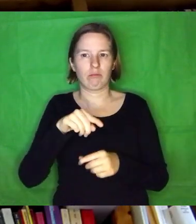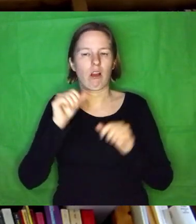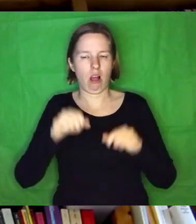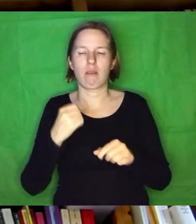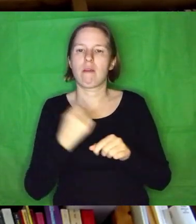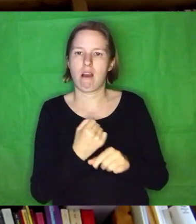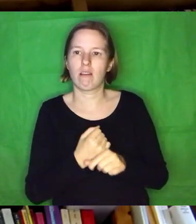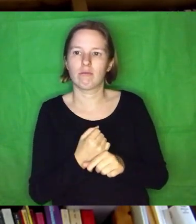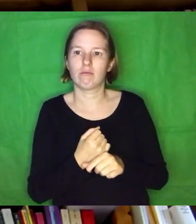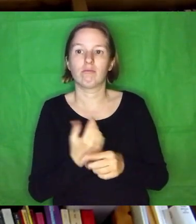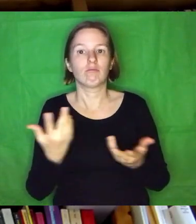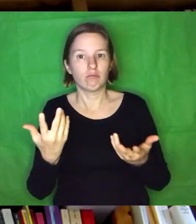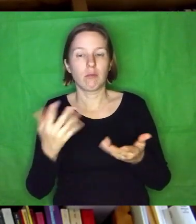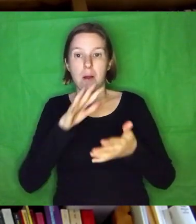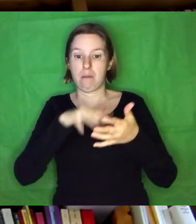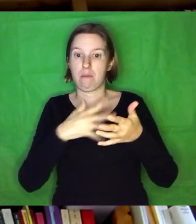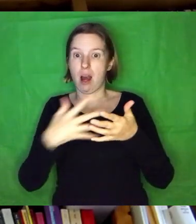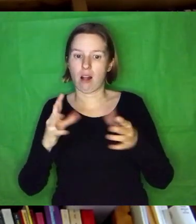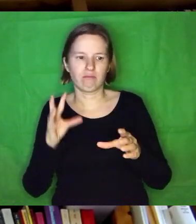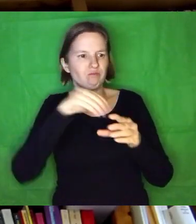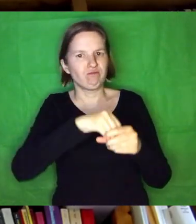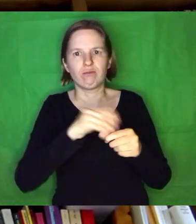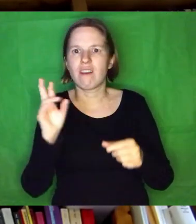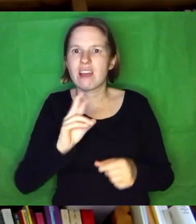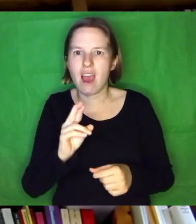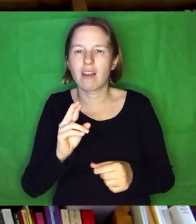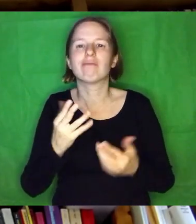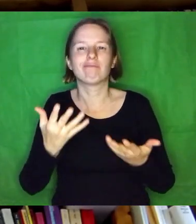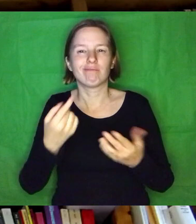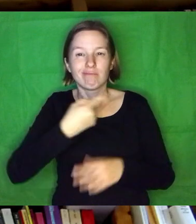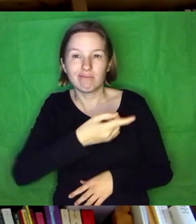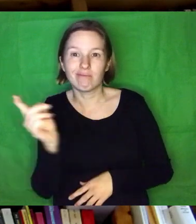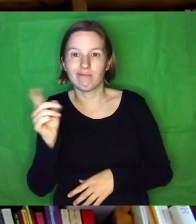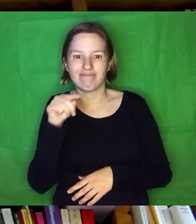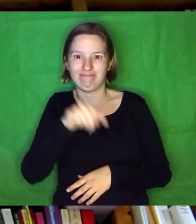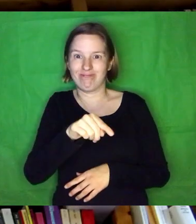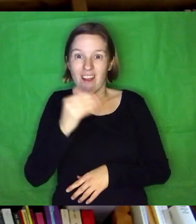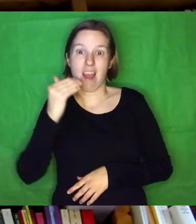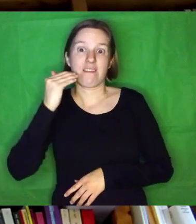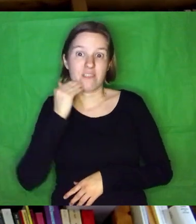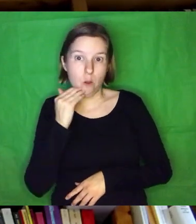Federführung der Kommune geplant und systematisch entwickelt werden.